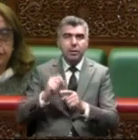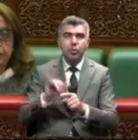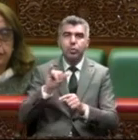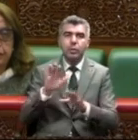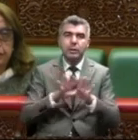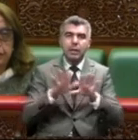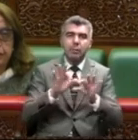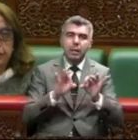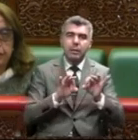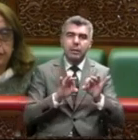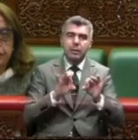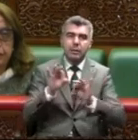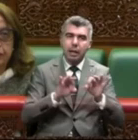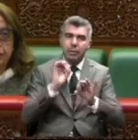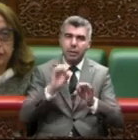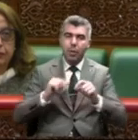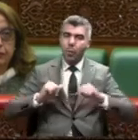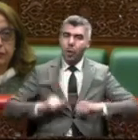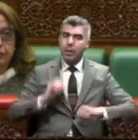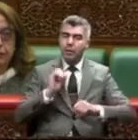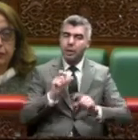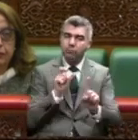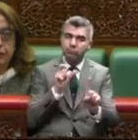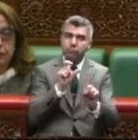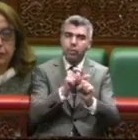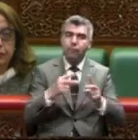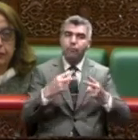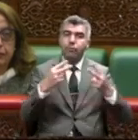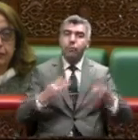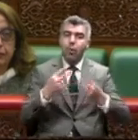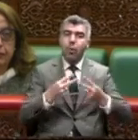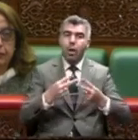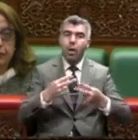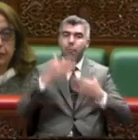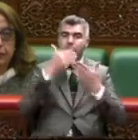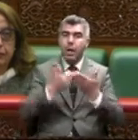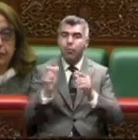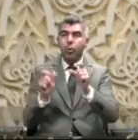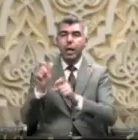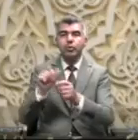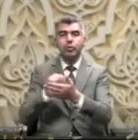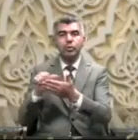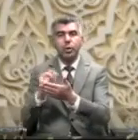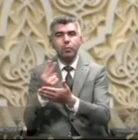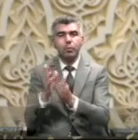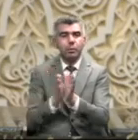المتخذه من قبل الوزاره في هذا المجال لحمايه السوق المغربيه من جهه وحمايه المستهلك من جهه اخرى